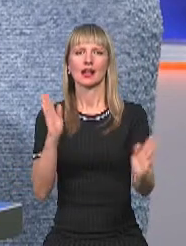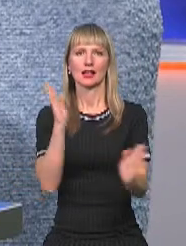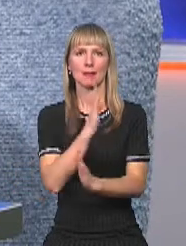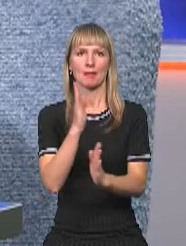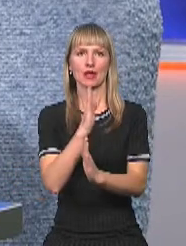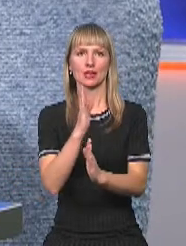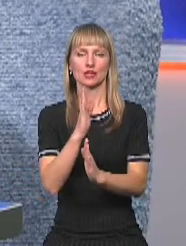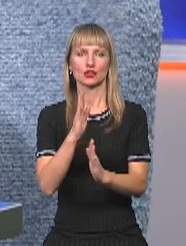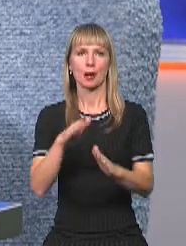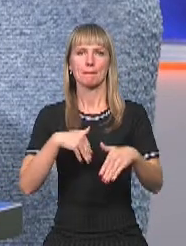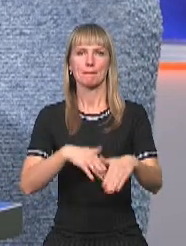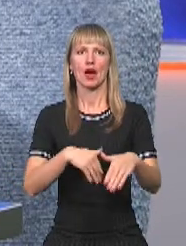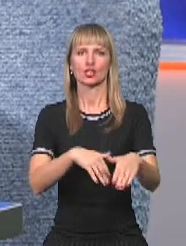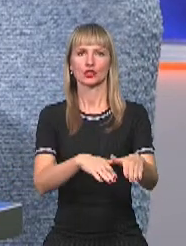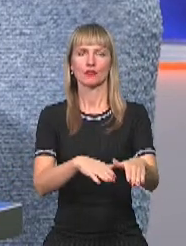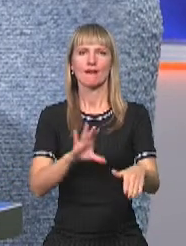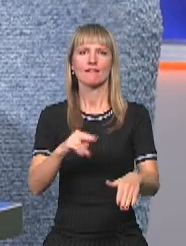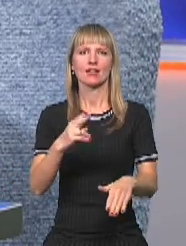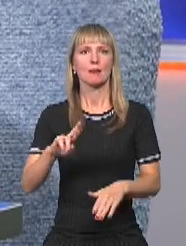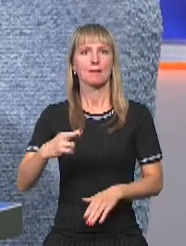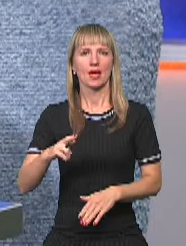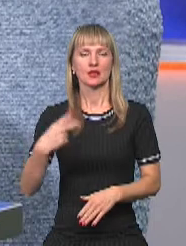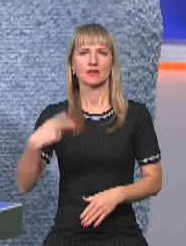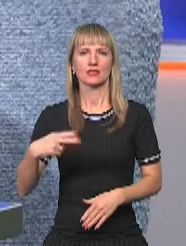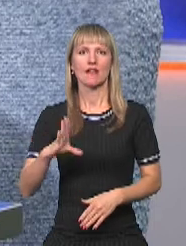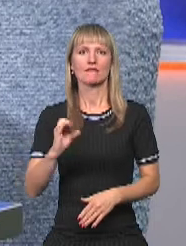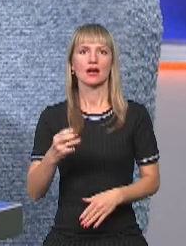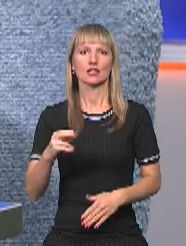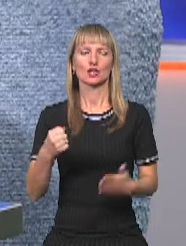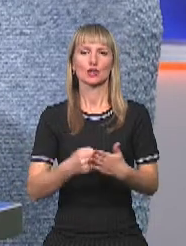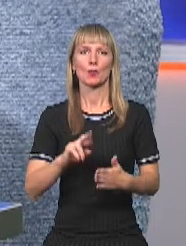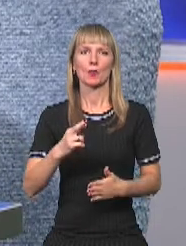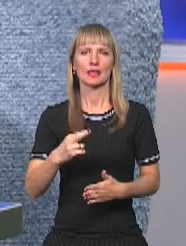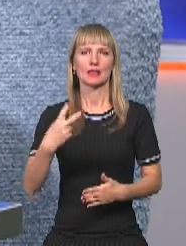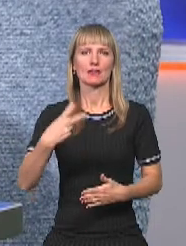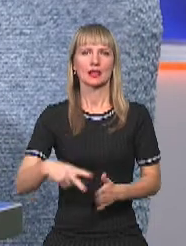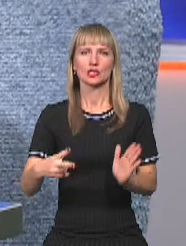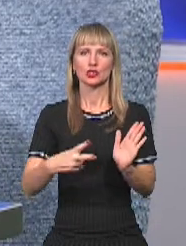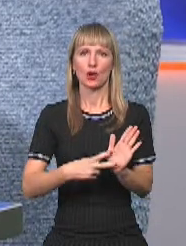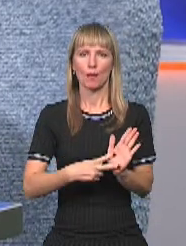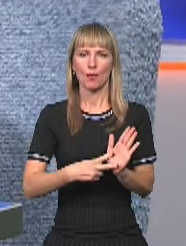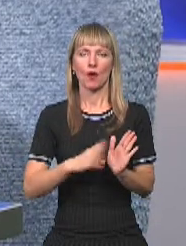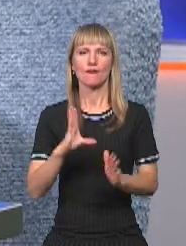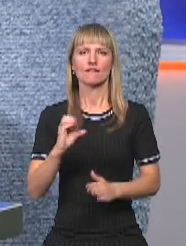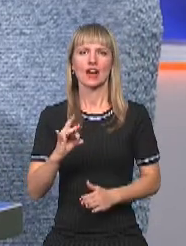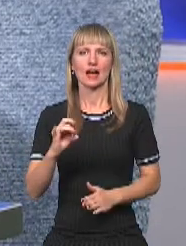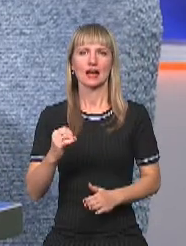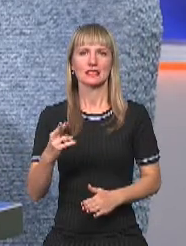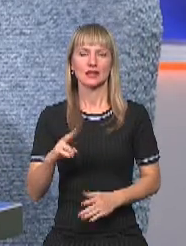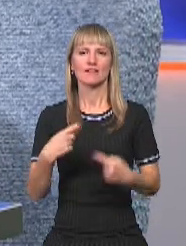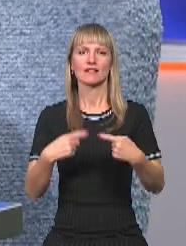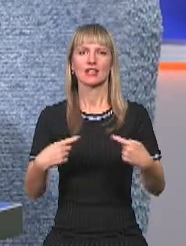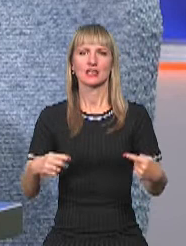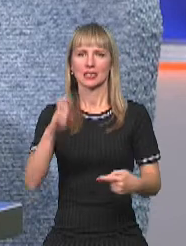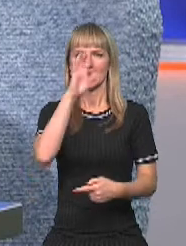кліматичних маршів. Від п'ятниці 20 вересня до п'ятниці 27 вересня в